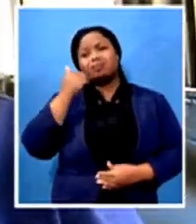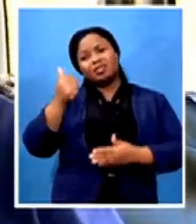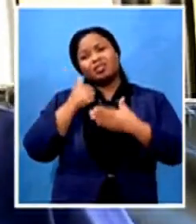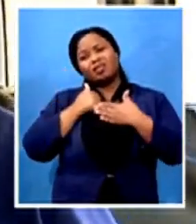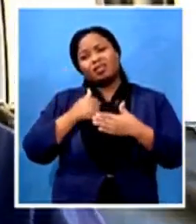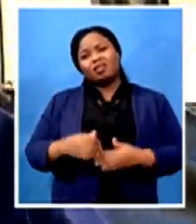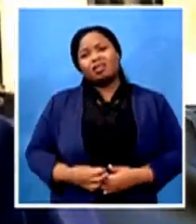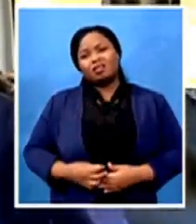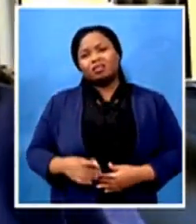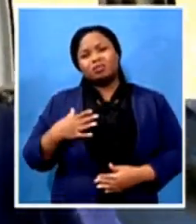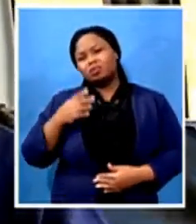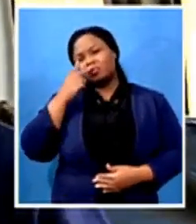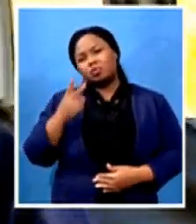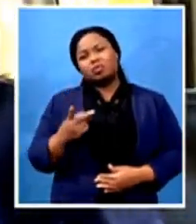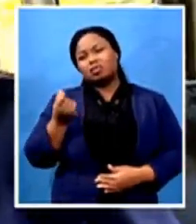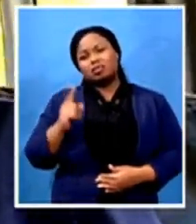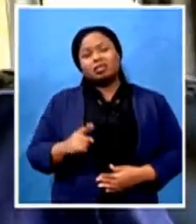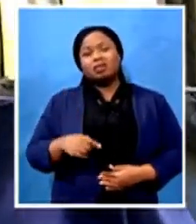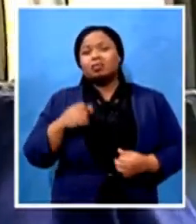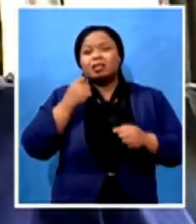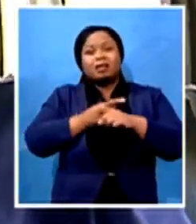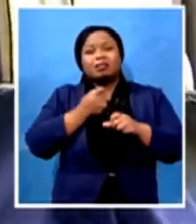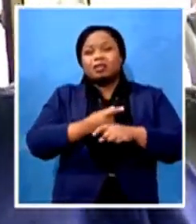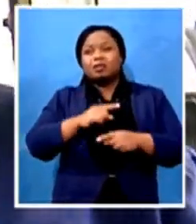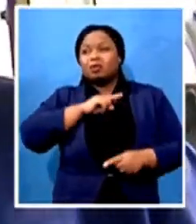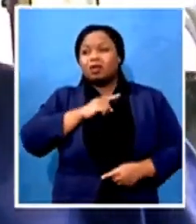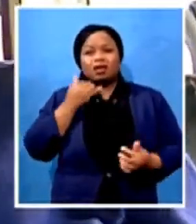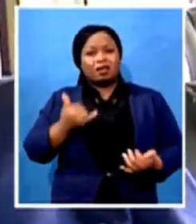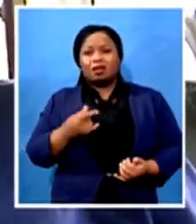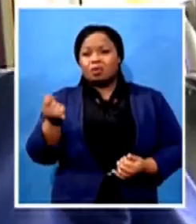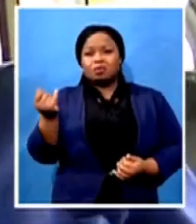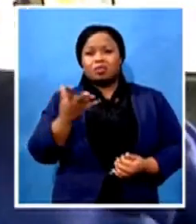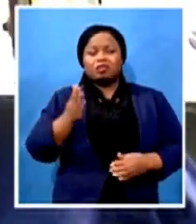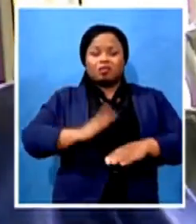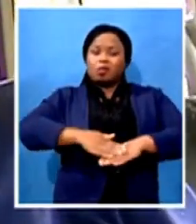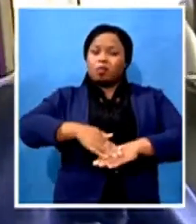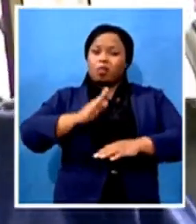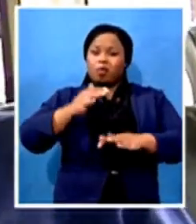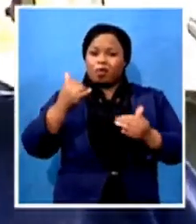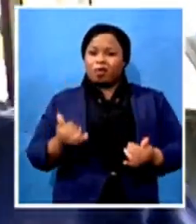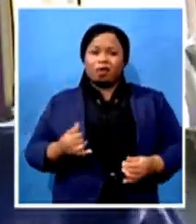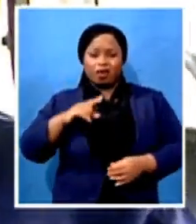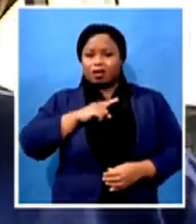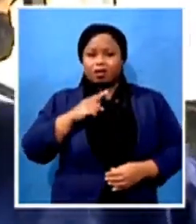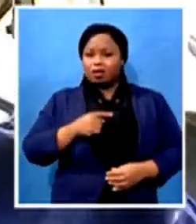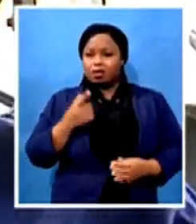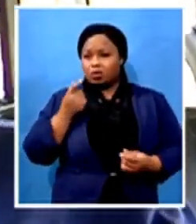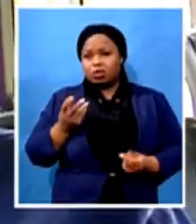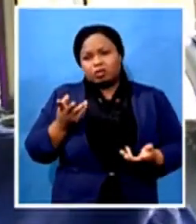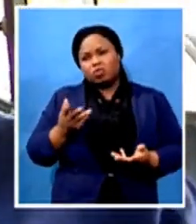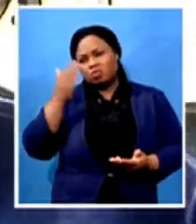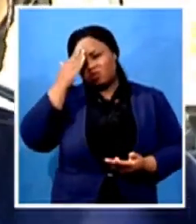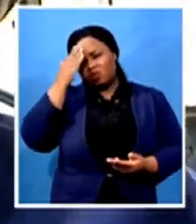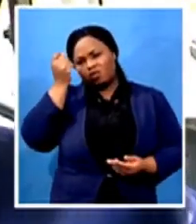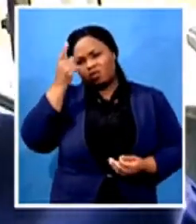ukuthi engezukwazi ukuthi nawo ekwazi ngoba phela nawo the way awenza ngakhona alambile. Sicela ukuthi ugovernment